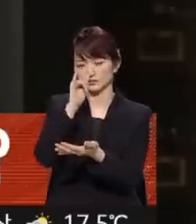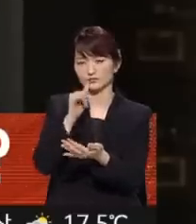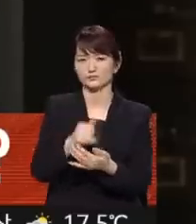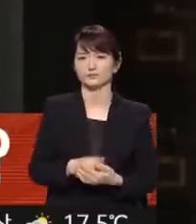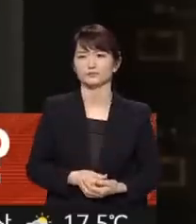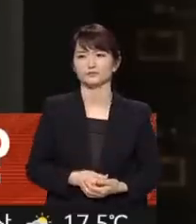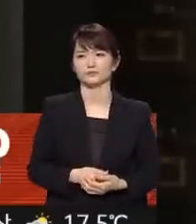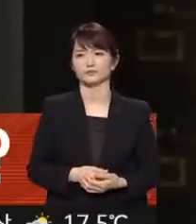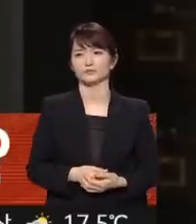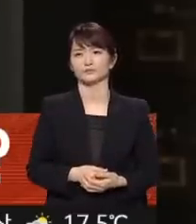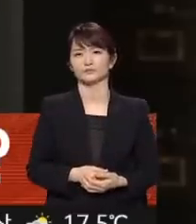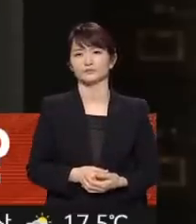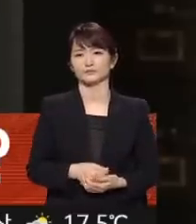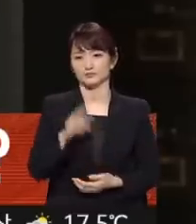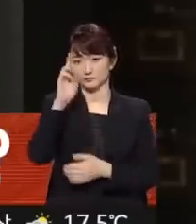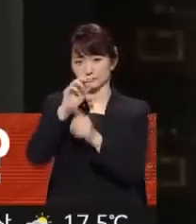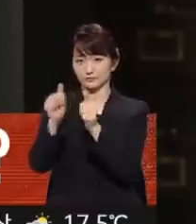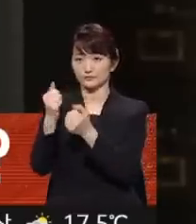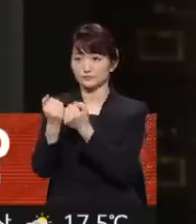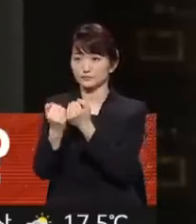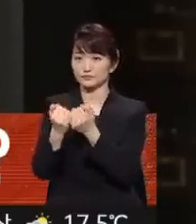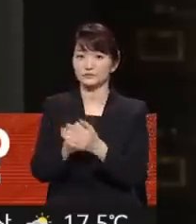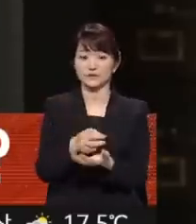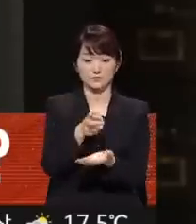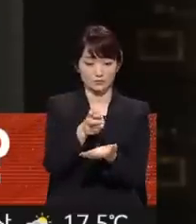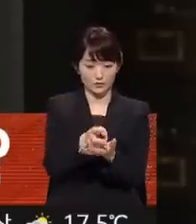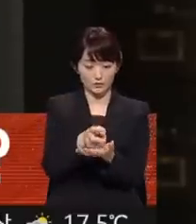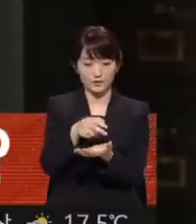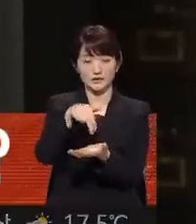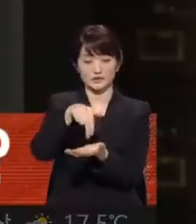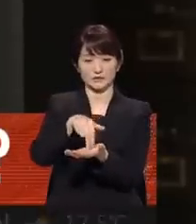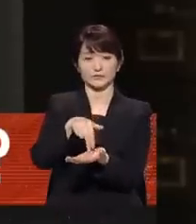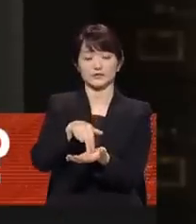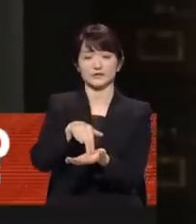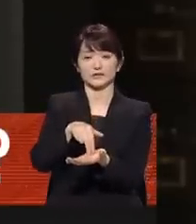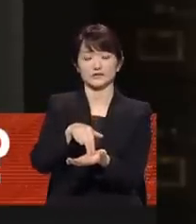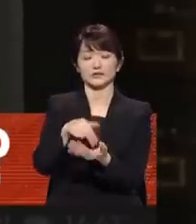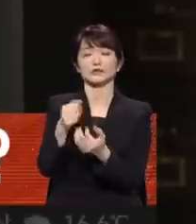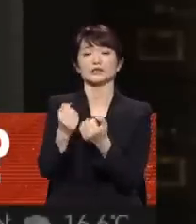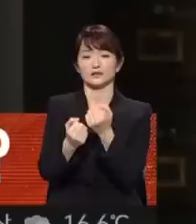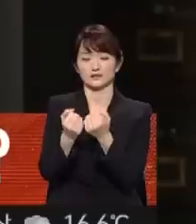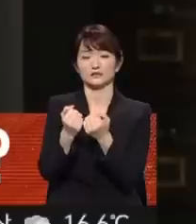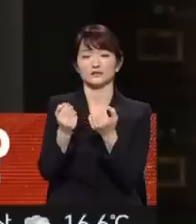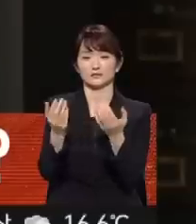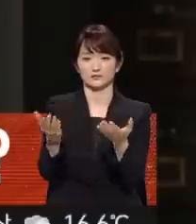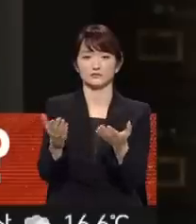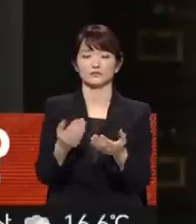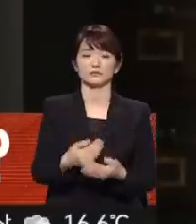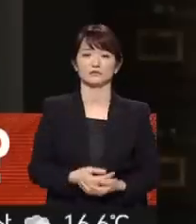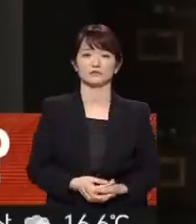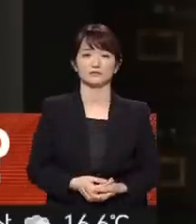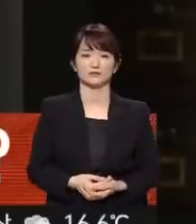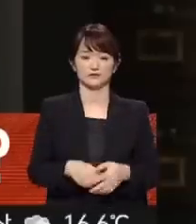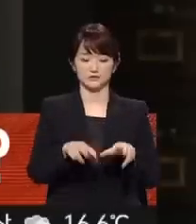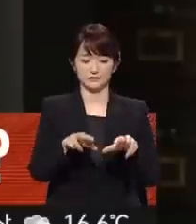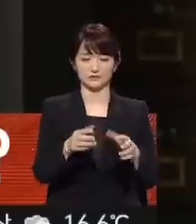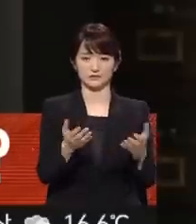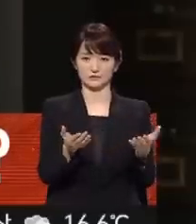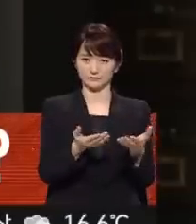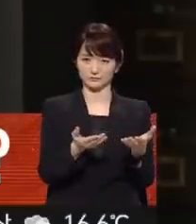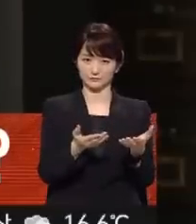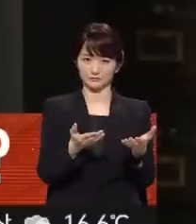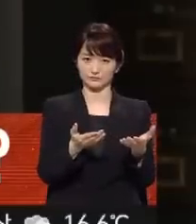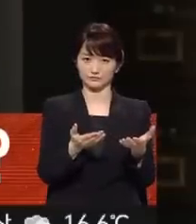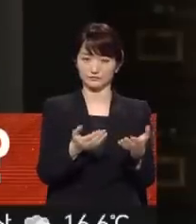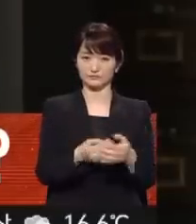박 변호사님 설명은 일단 법적으로는 그렇다라는 그냥 그야말로 설명입니다. 자 그런데 현재 직업